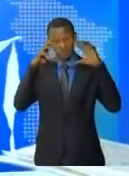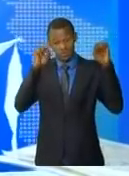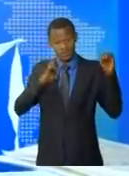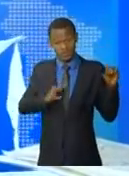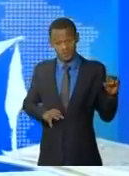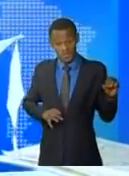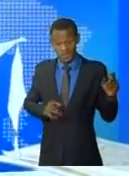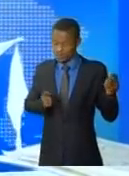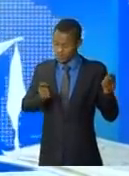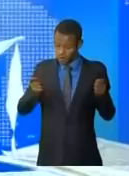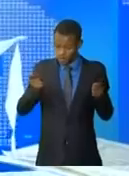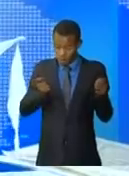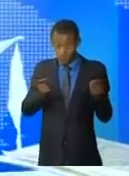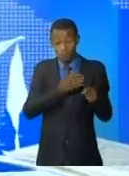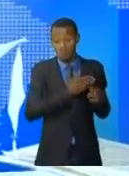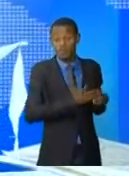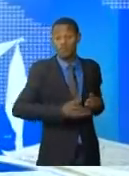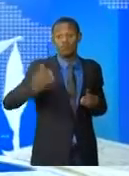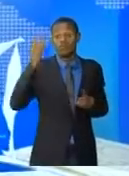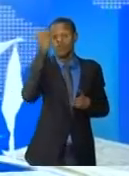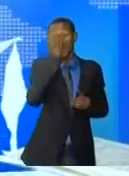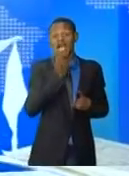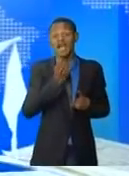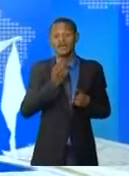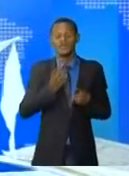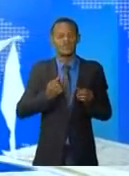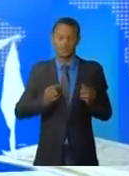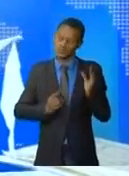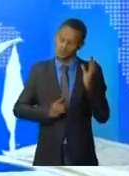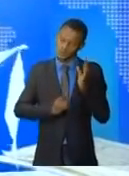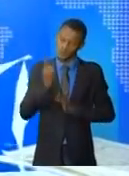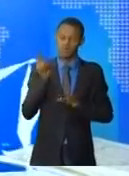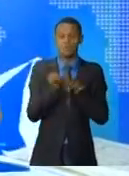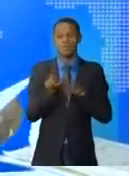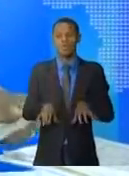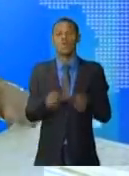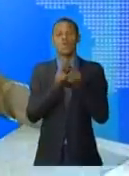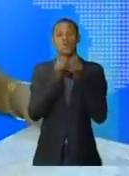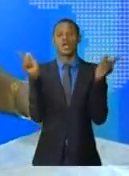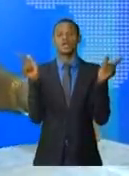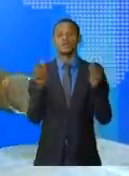une Afrique rayonnante, plus unie et un Congo plus grand.